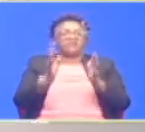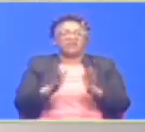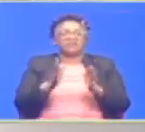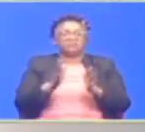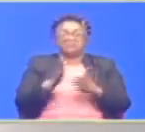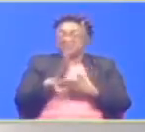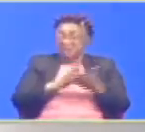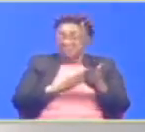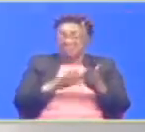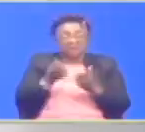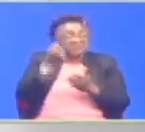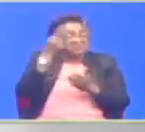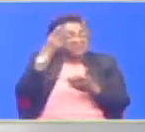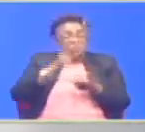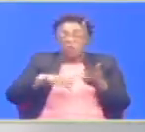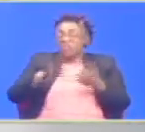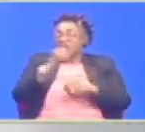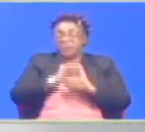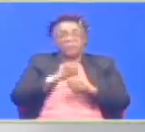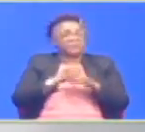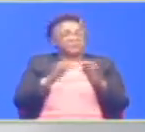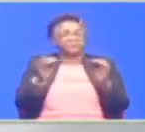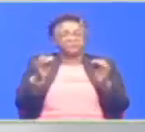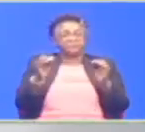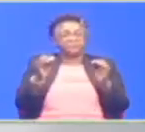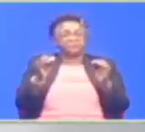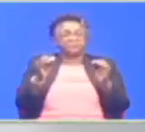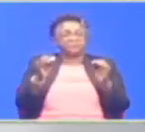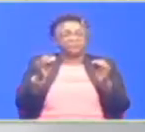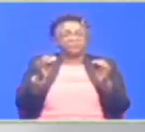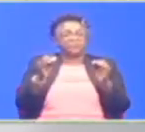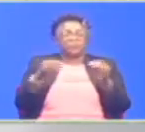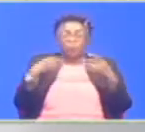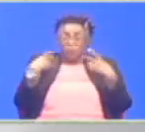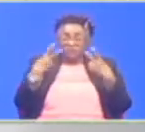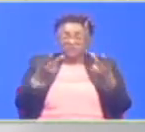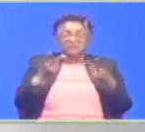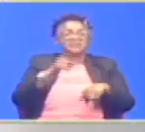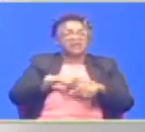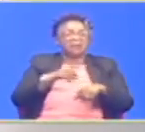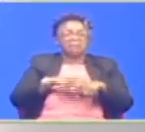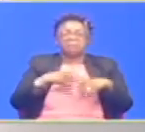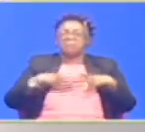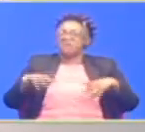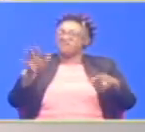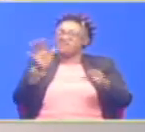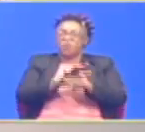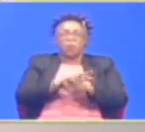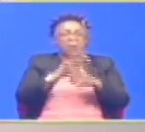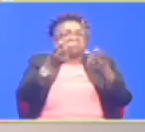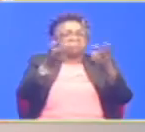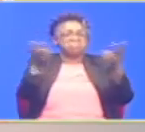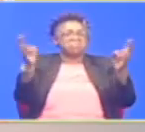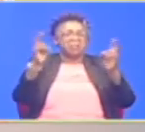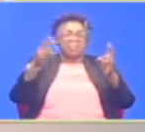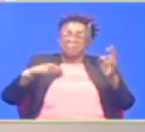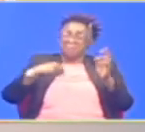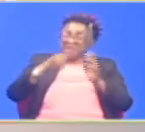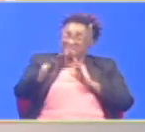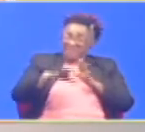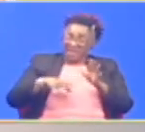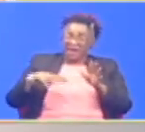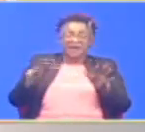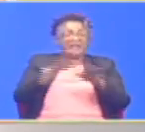wanafanya. As were the fans. Tunapenda game. Ukiona wale mashabiki wamejaa hapa kutoka Murang'a Town, wameripa fare, wameripa kila